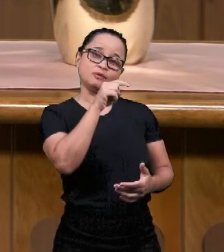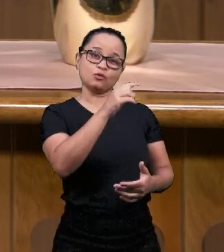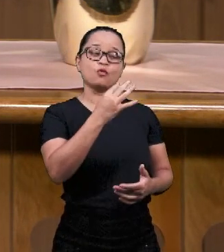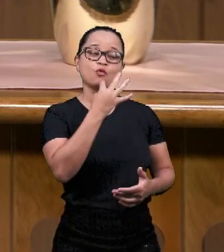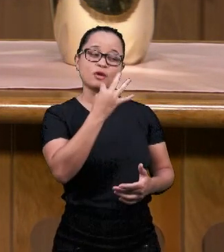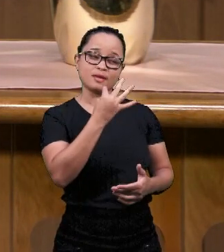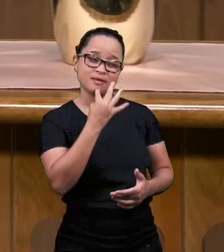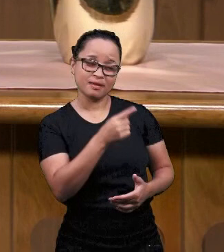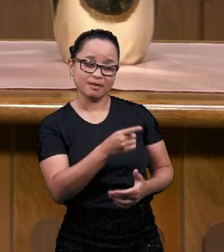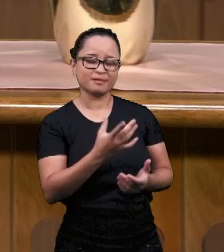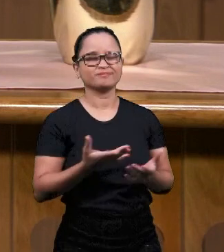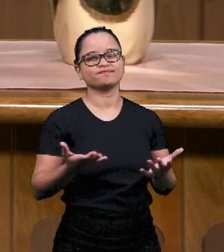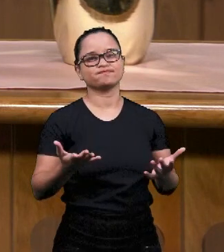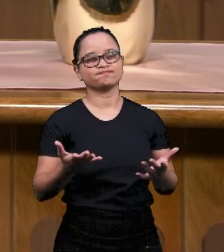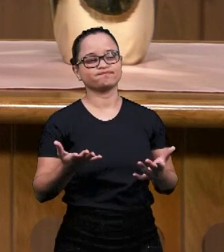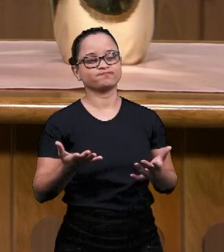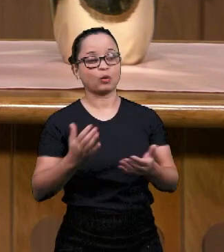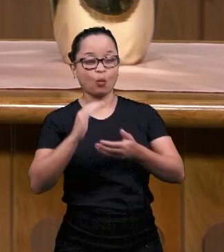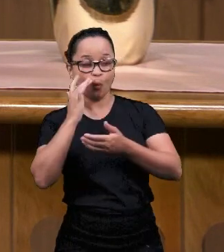если бы ты знала,